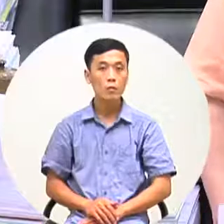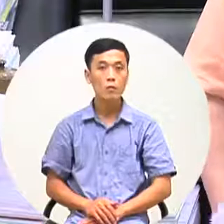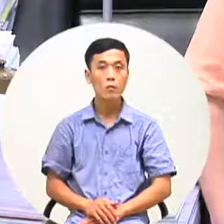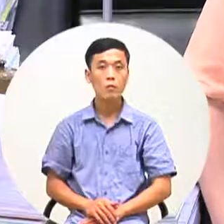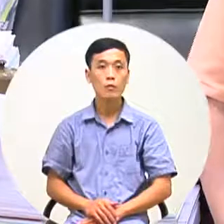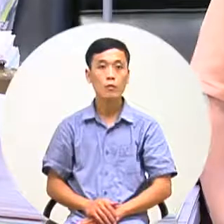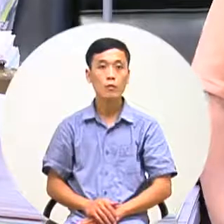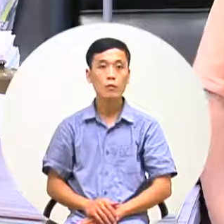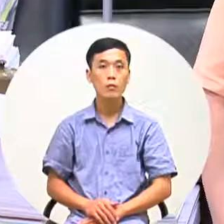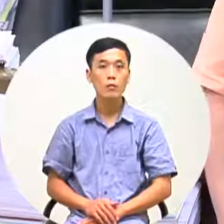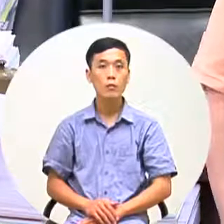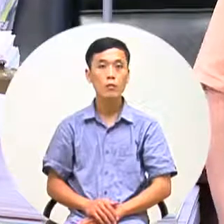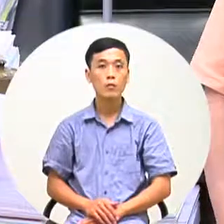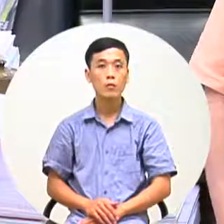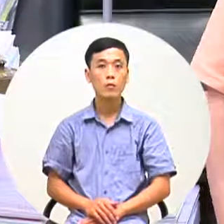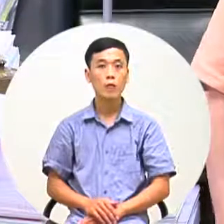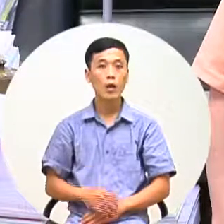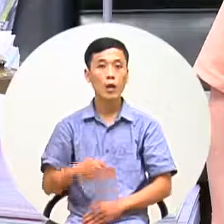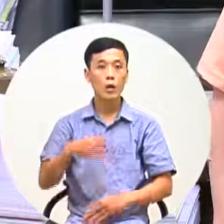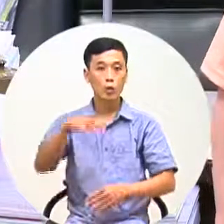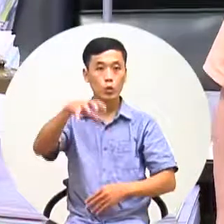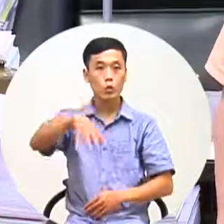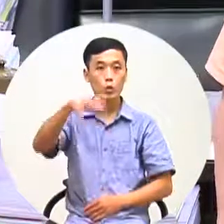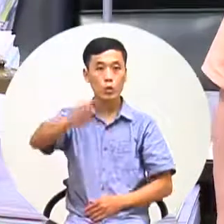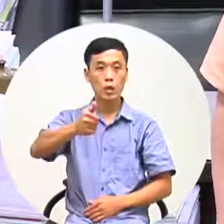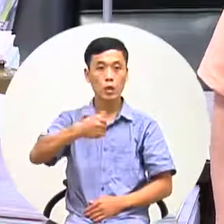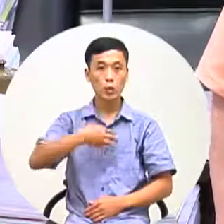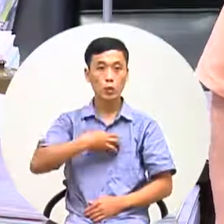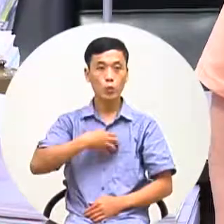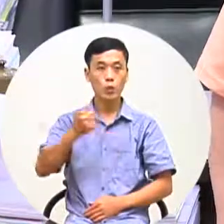吴处长，请耽误。 谢谢主席，谢谢苏议员。